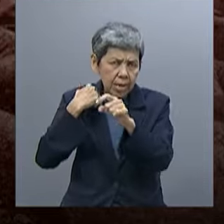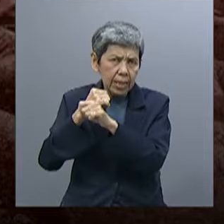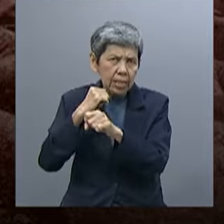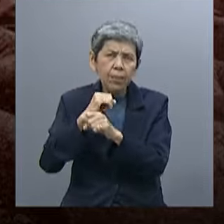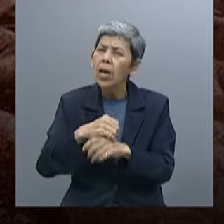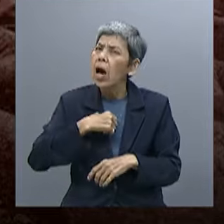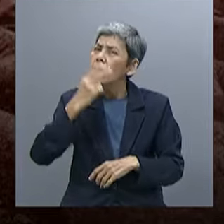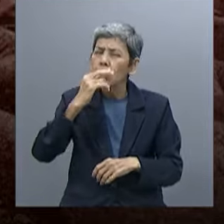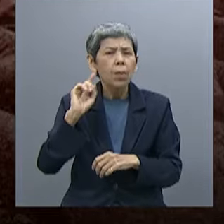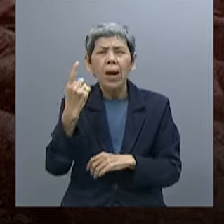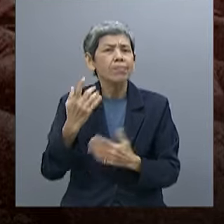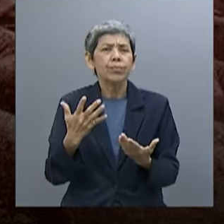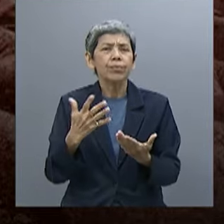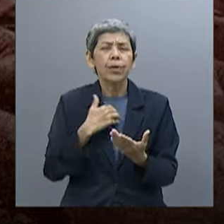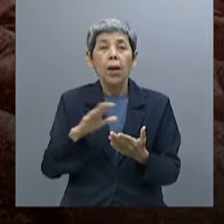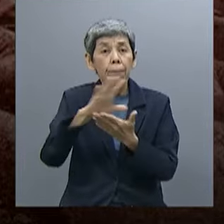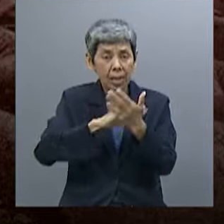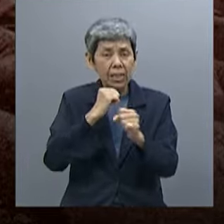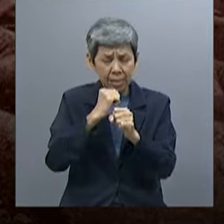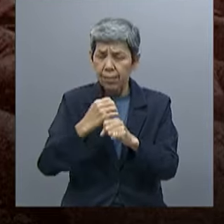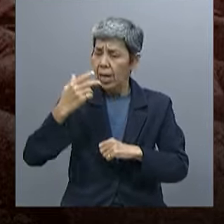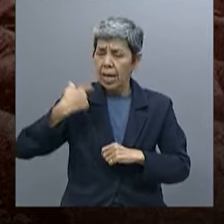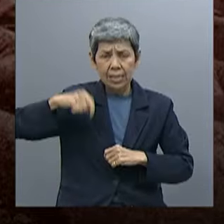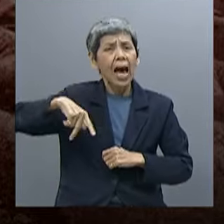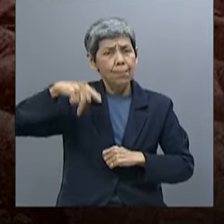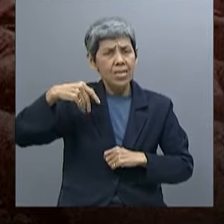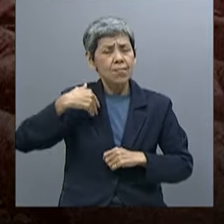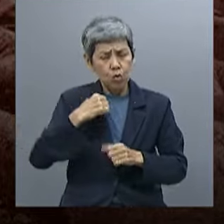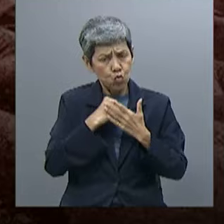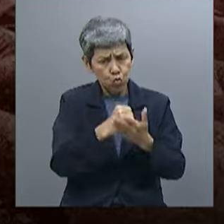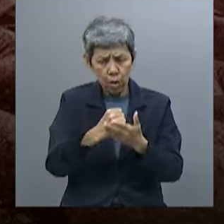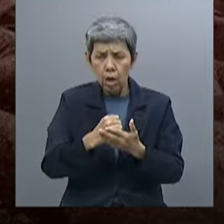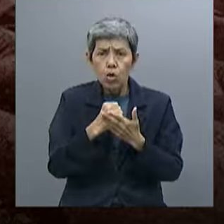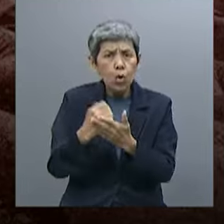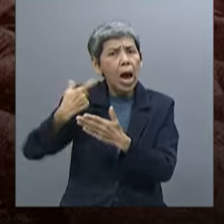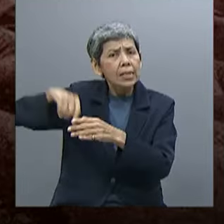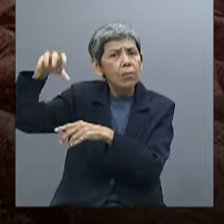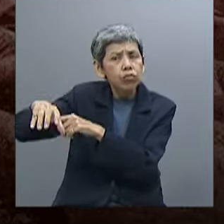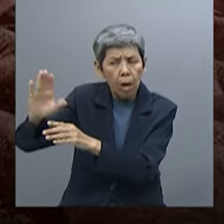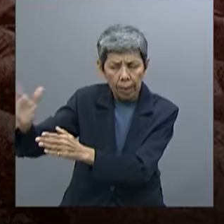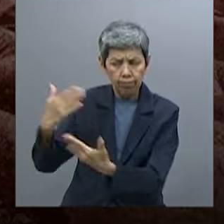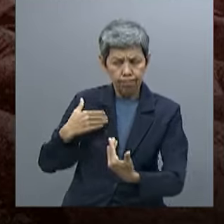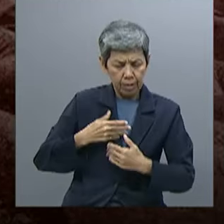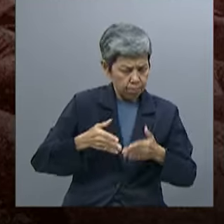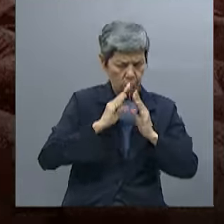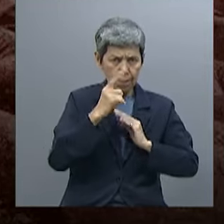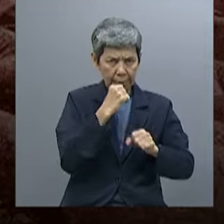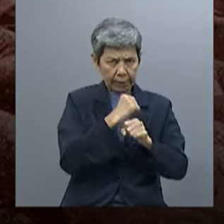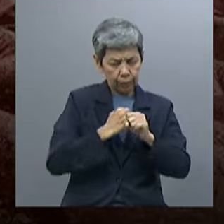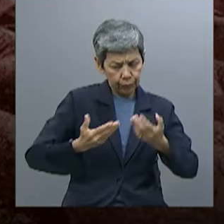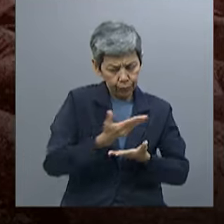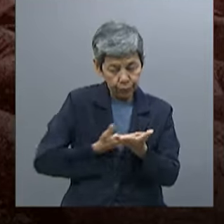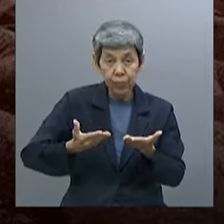เรื่องใหม่อะไรแทบทุกประเทศก็มีศาลพิเศษเหล่านี้ที่ช่วยแบ่งเบาภาระแล้วก็เป็น